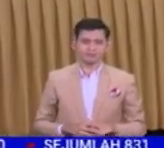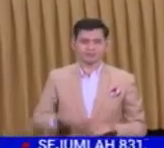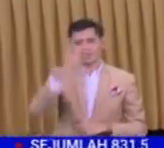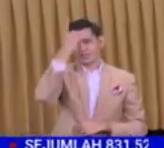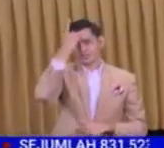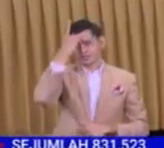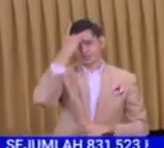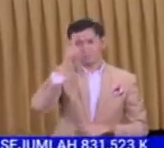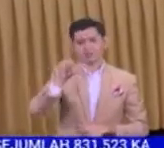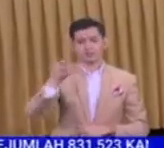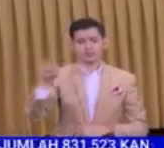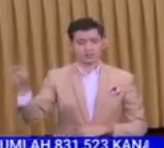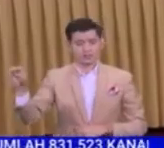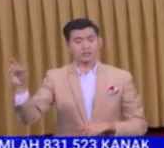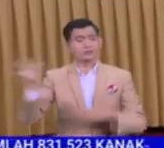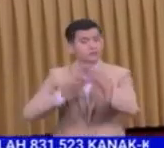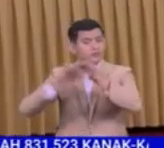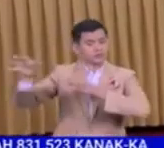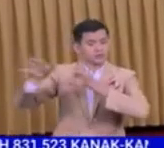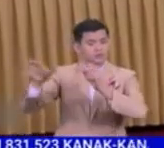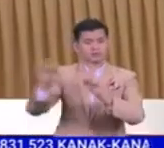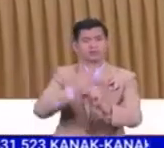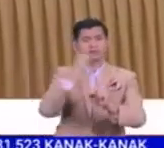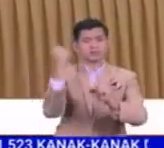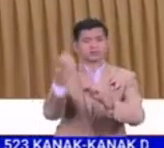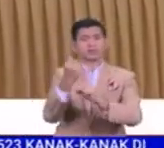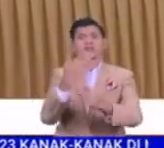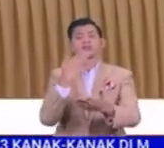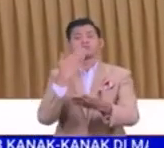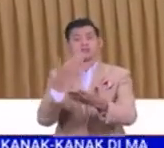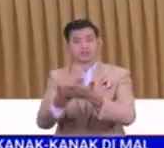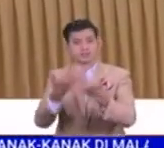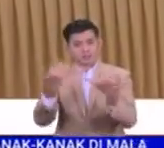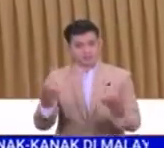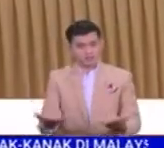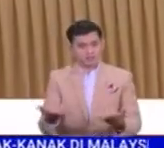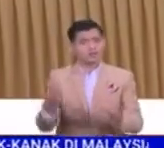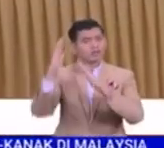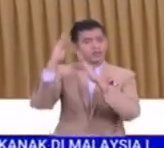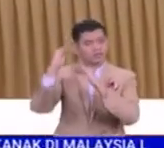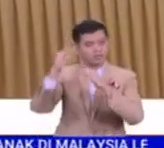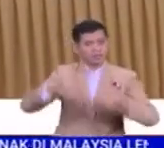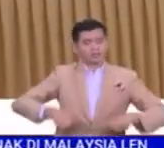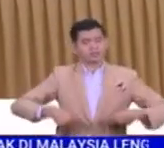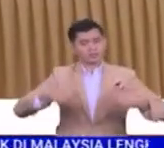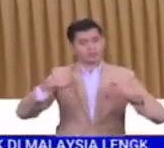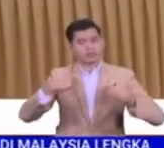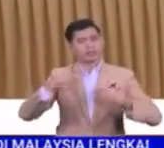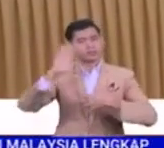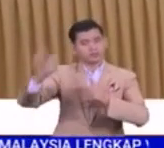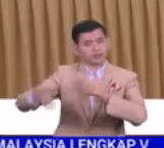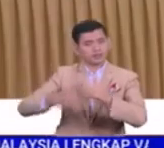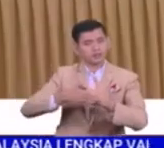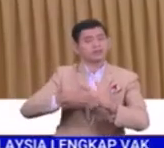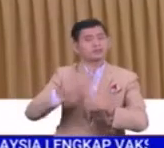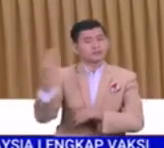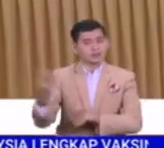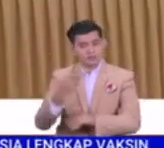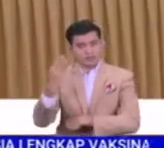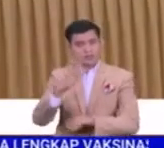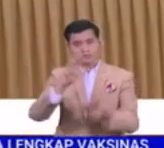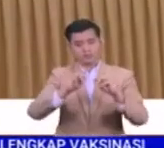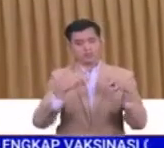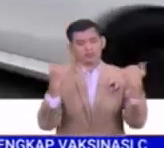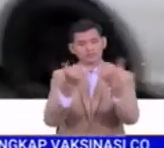Datuk Seri Lee Kim Shin menjelaskan dengan keadaan bertambah baik ketika ini, beliau berharap kehidupan akan kembali normal dan